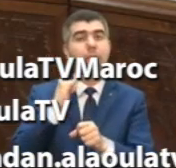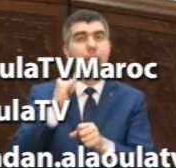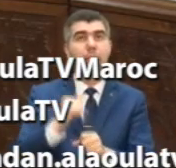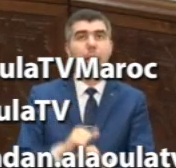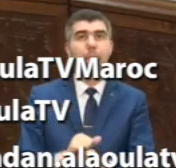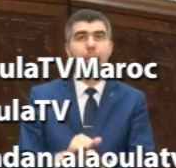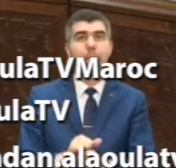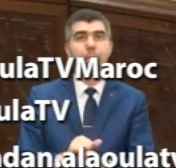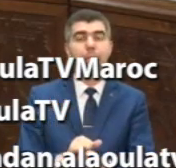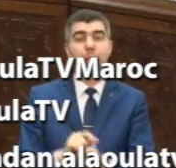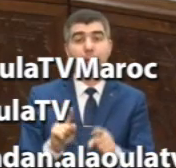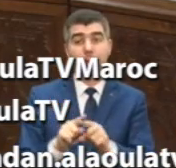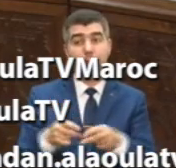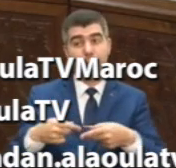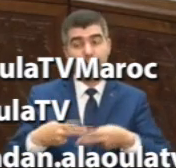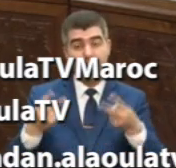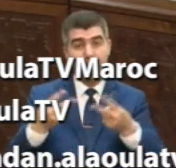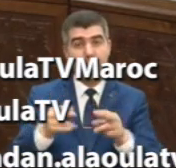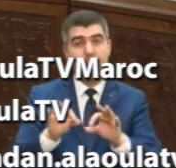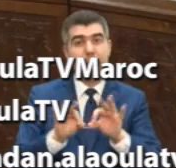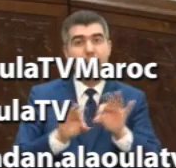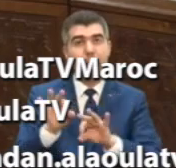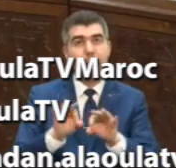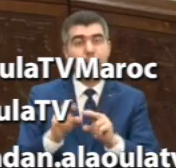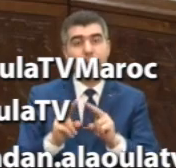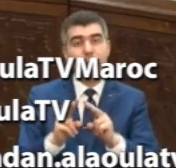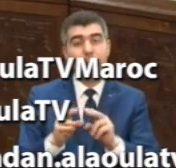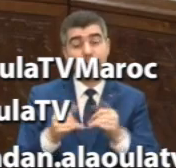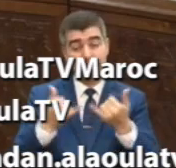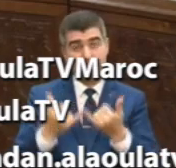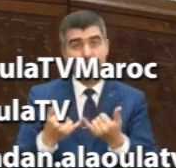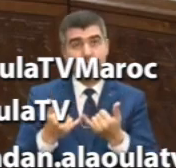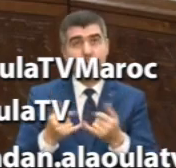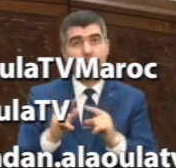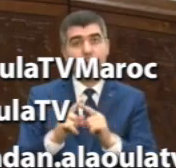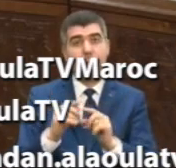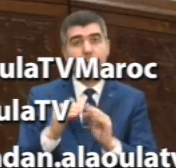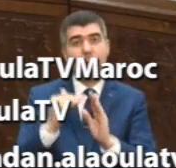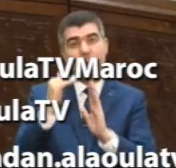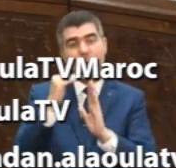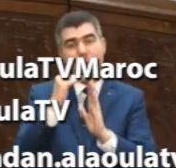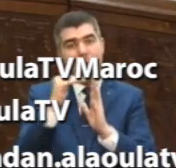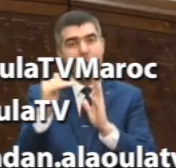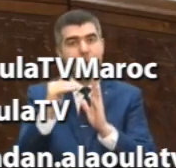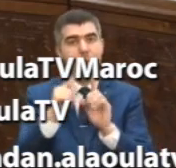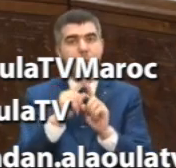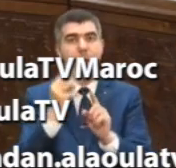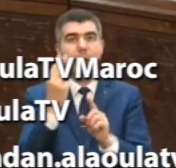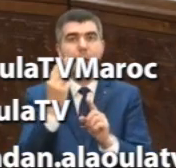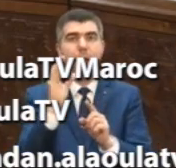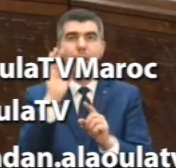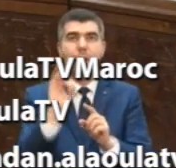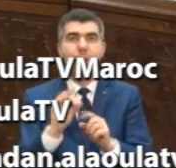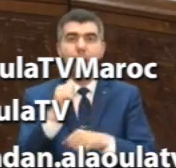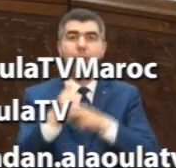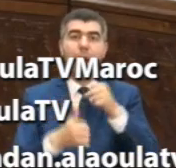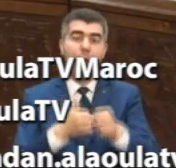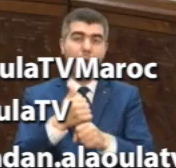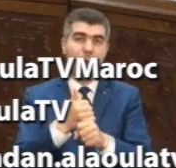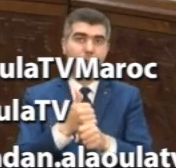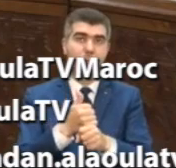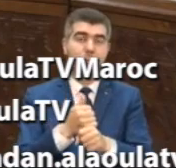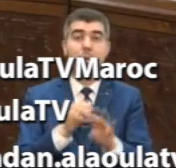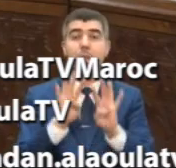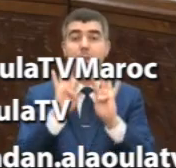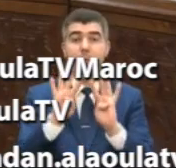ابتداء من التطبيق ديال الاستراتيجيه نحن الان بالمعدل ناقص 3% سنويا. اذا عندك 8 ديال